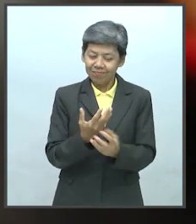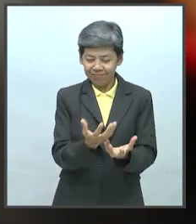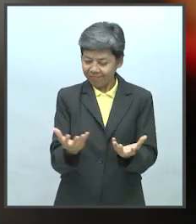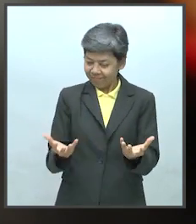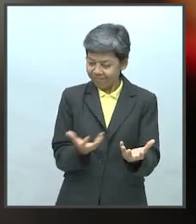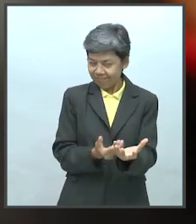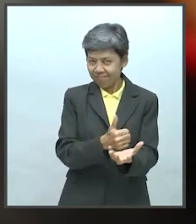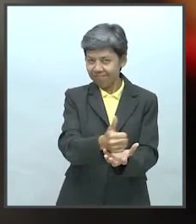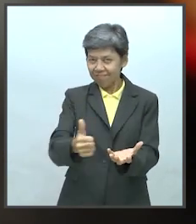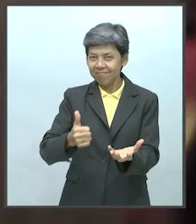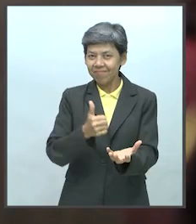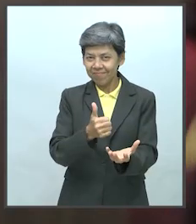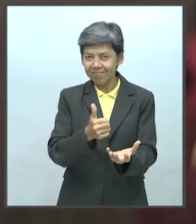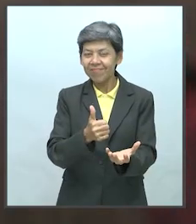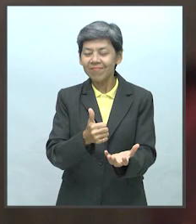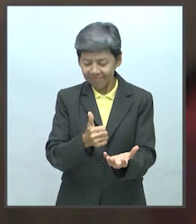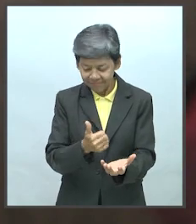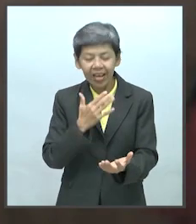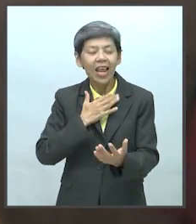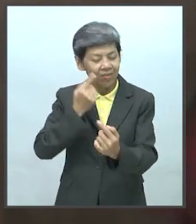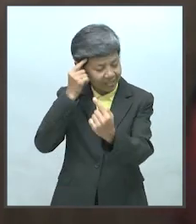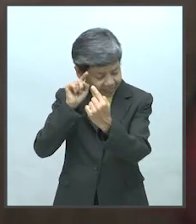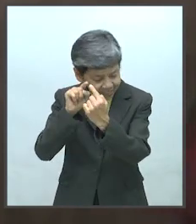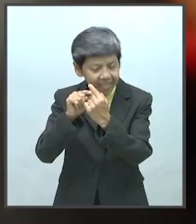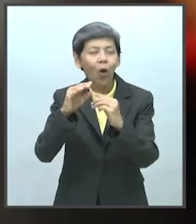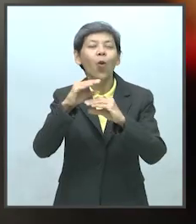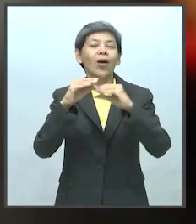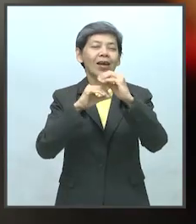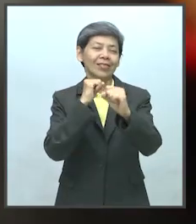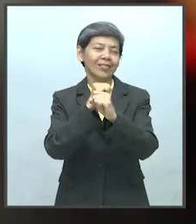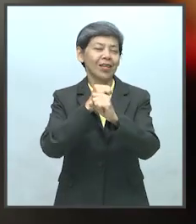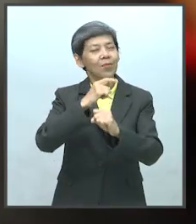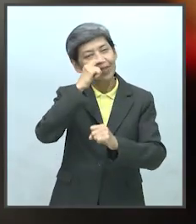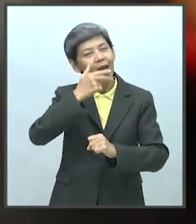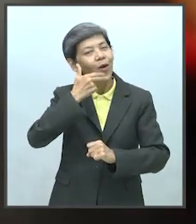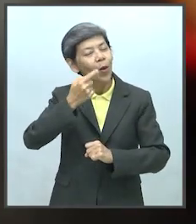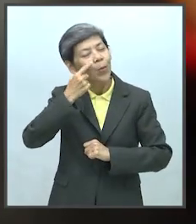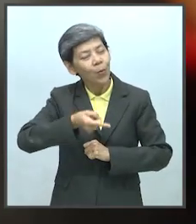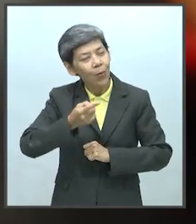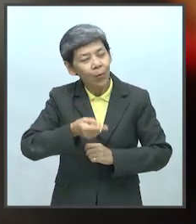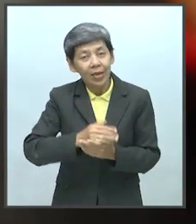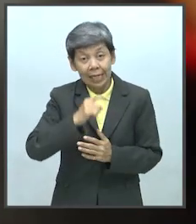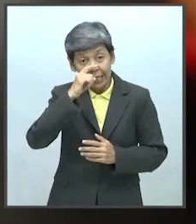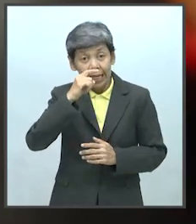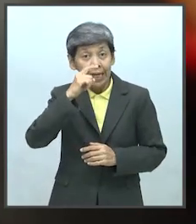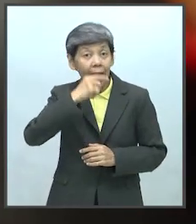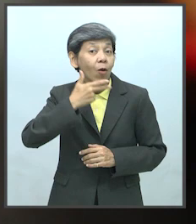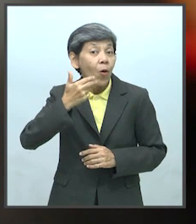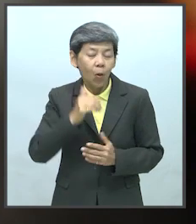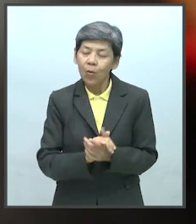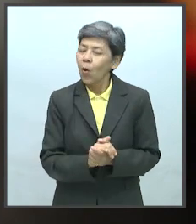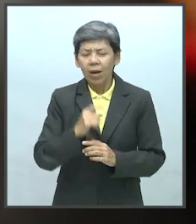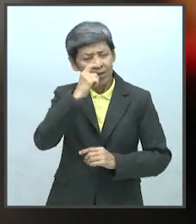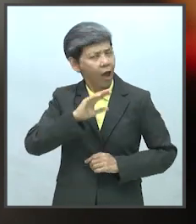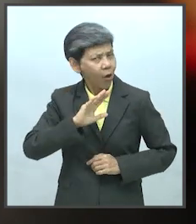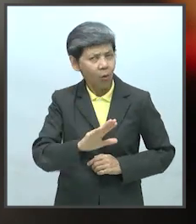ช้งานมันแล้วก็ทำให้ขนมไทยมีคุณค่าซึ่งนั่นแหละครับก็คือจุดมุ่งหมายวัตถุประสงค์ของโครงการอนุรักษ์ขนมไทยนะครับเพราะว่าขนมไทยเนี่ยเ